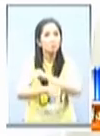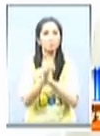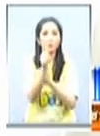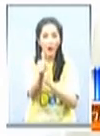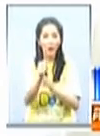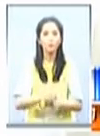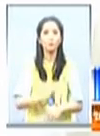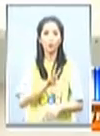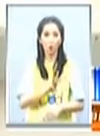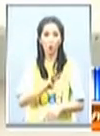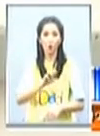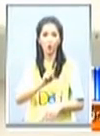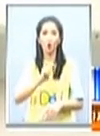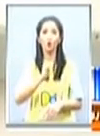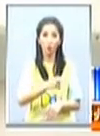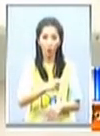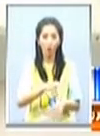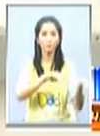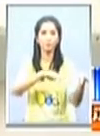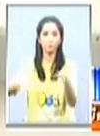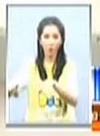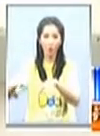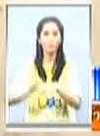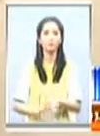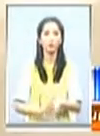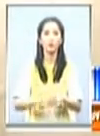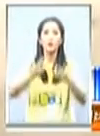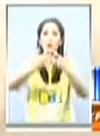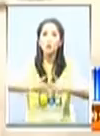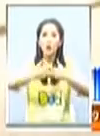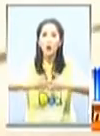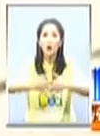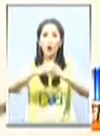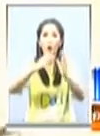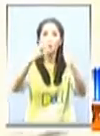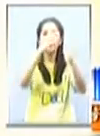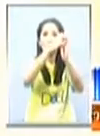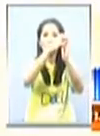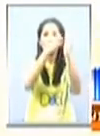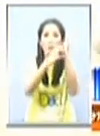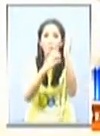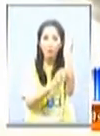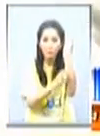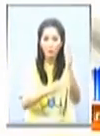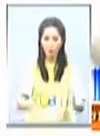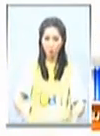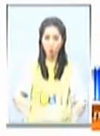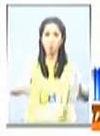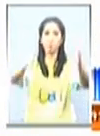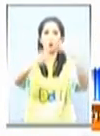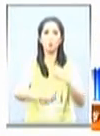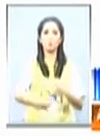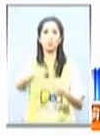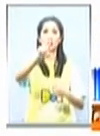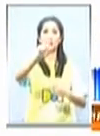สท.จึงเตรียมติดตั้งเครื่องวัดแรงสั่นสะเทือนแผ่นดินไหวบนตึกสูงตั้งแต่20ชั้นขึ้นไปในปีหน้าโดยจะนำร่อง